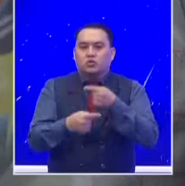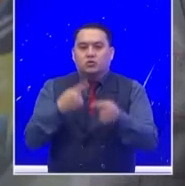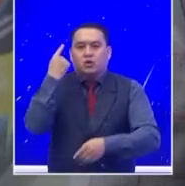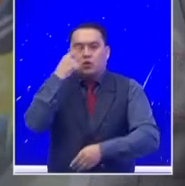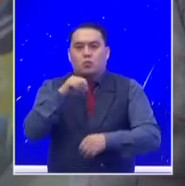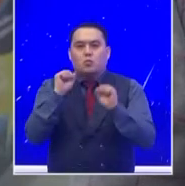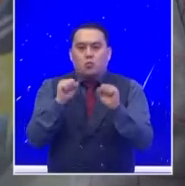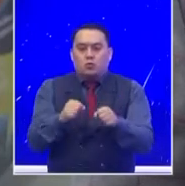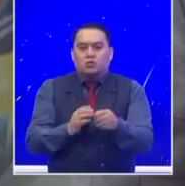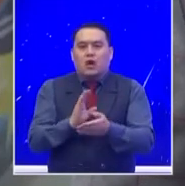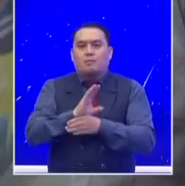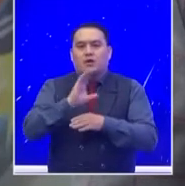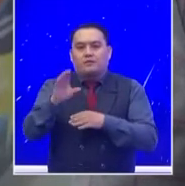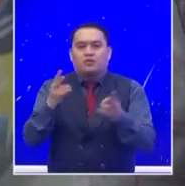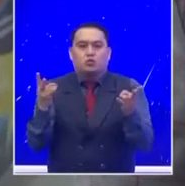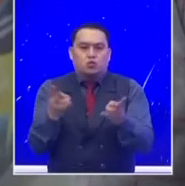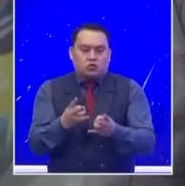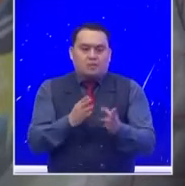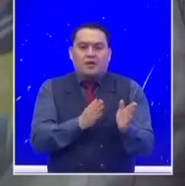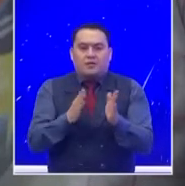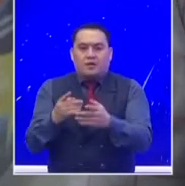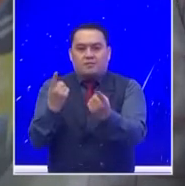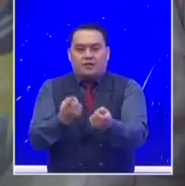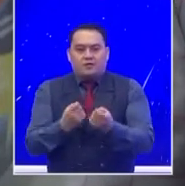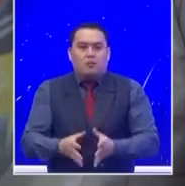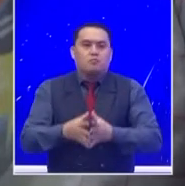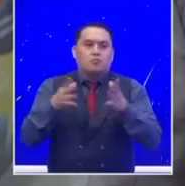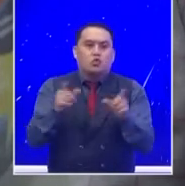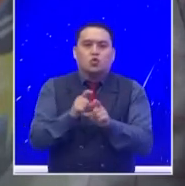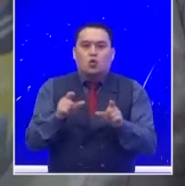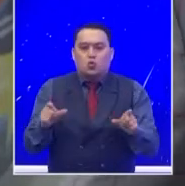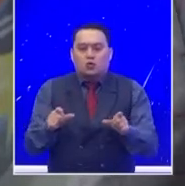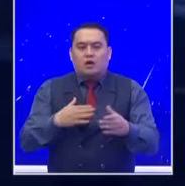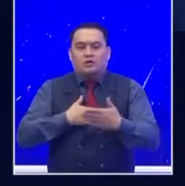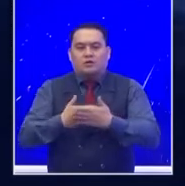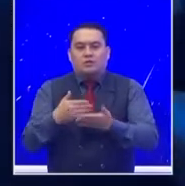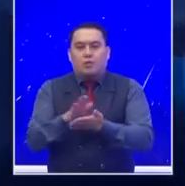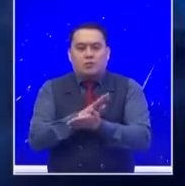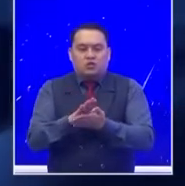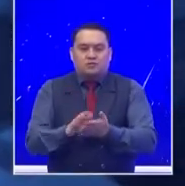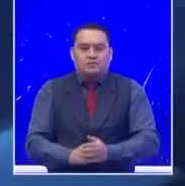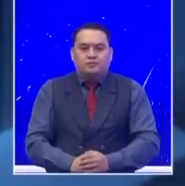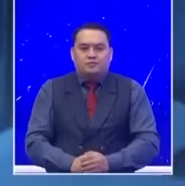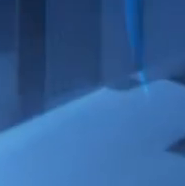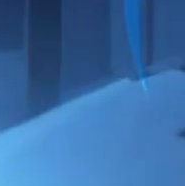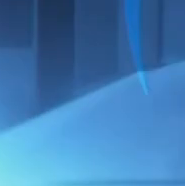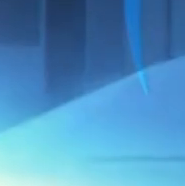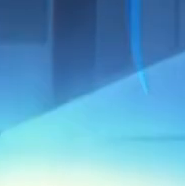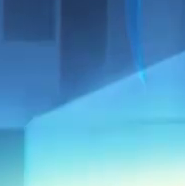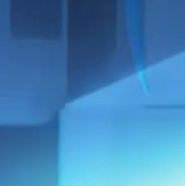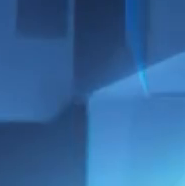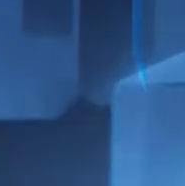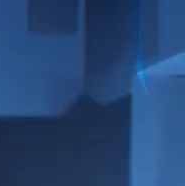мы сможем направить молодежь в нужное русло и привлечь как можно больше людей в ряды волонтеров. Еламан Раймбеков, Харат Костурган, телеканал